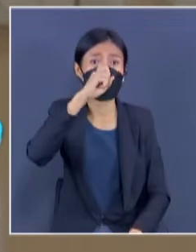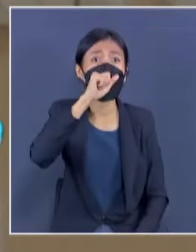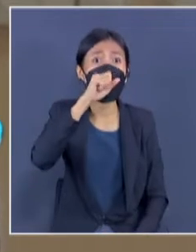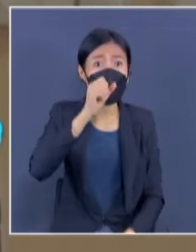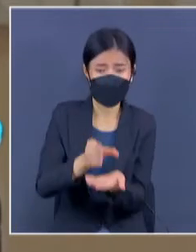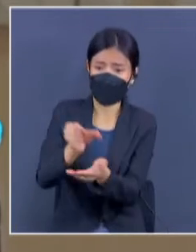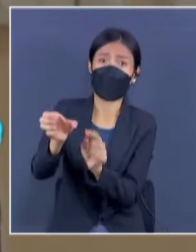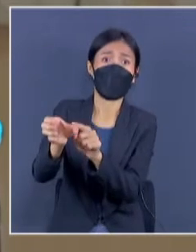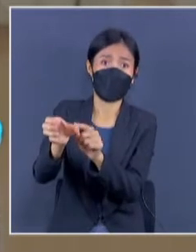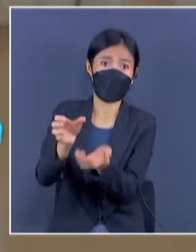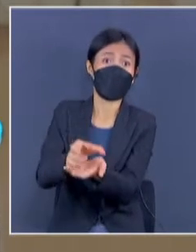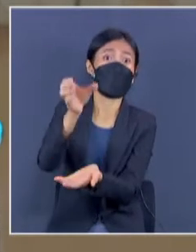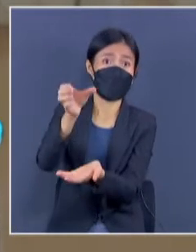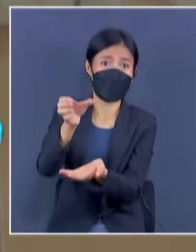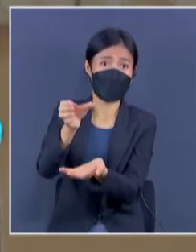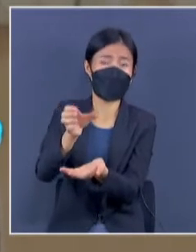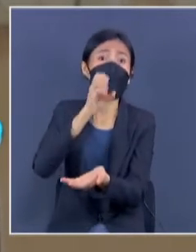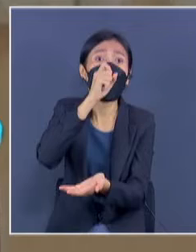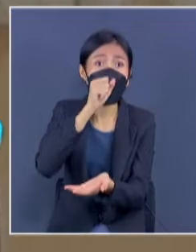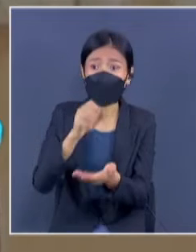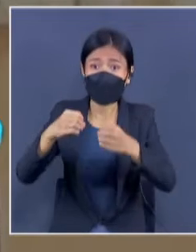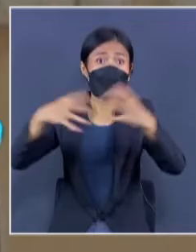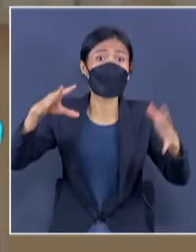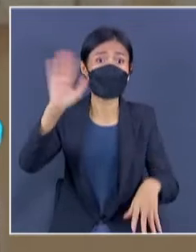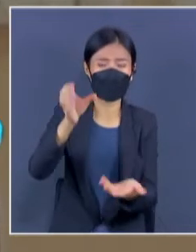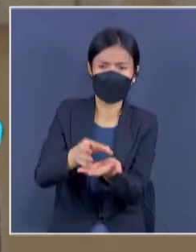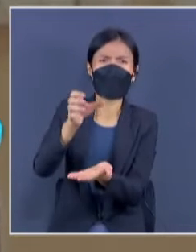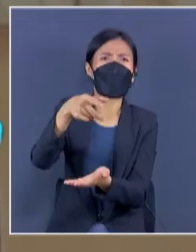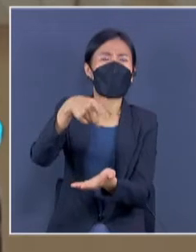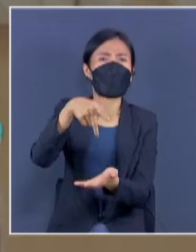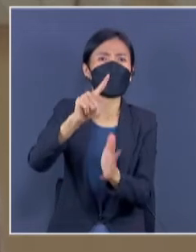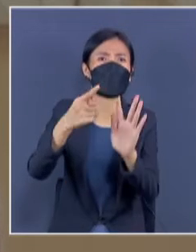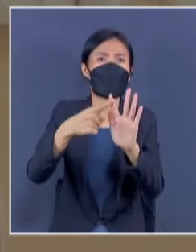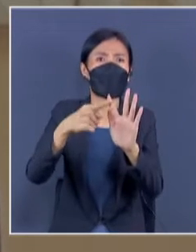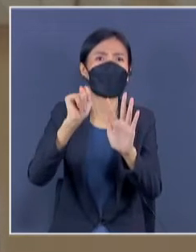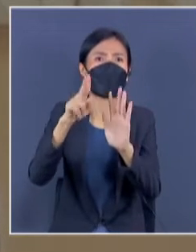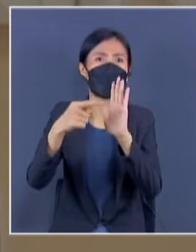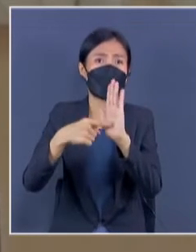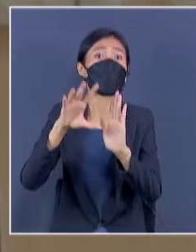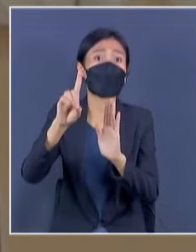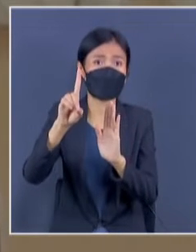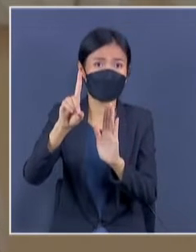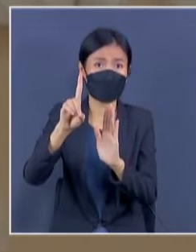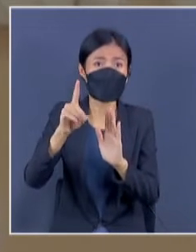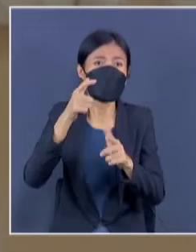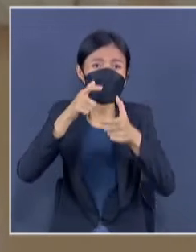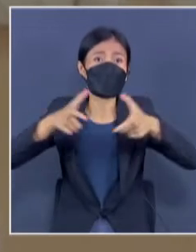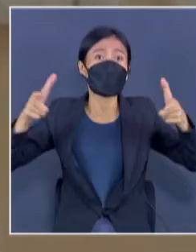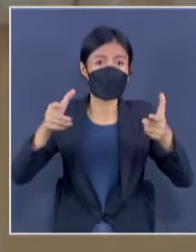เอาประทัดยักษ์มาวางมาขว้างมันไม่ใช่ระเบิดนะมันเป็นประทัดยักษ ์เป็นประทัดยักษ ์ไม่ทำอันตรายใครไม่ได้แต่มีเสีย